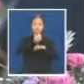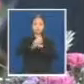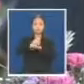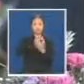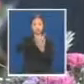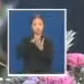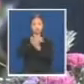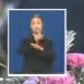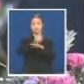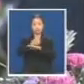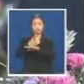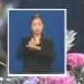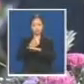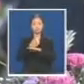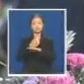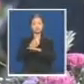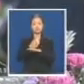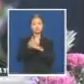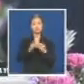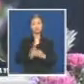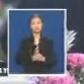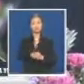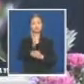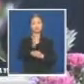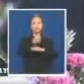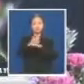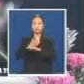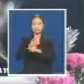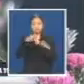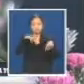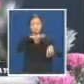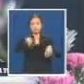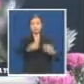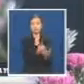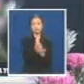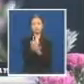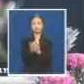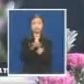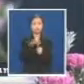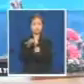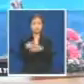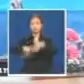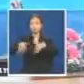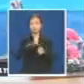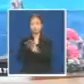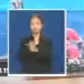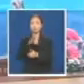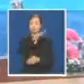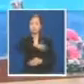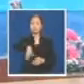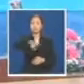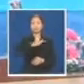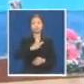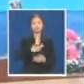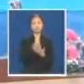วัดผู้ทรงคุณวุฒิผู้แทนหน่วยงานผู้นำองค์กรชุมชน กระผมในนามตั